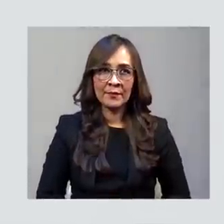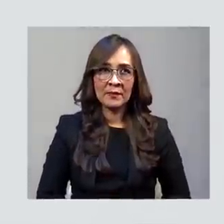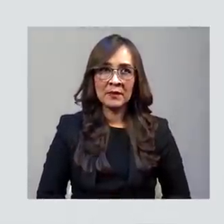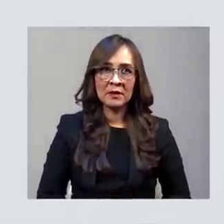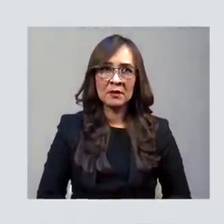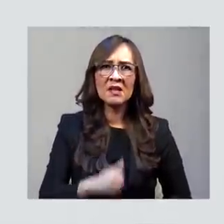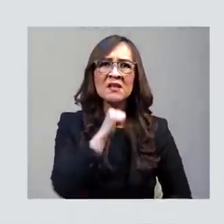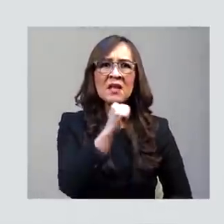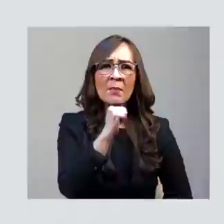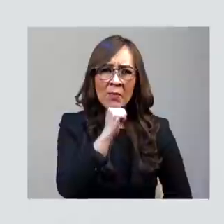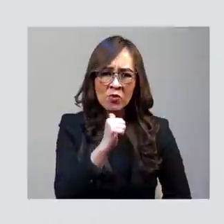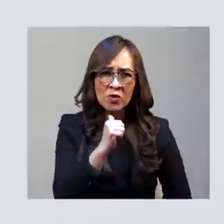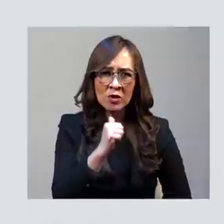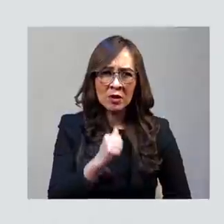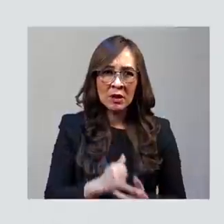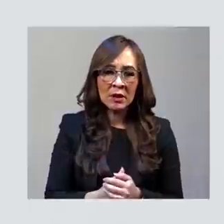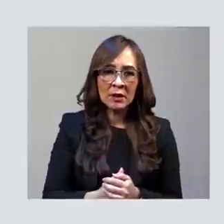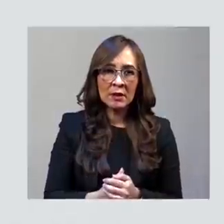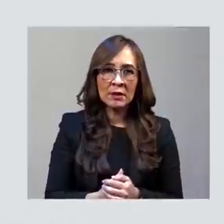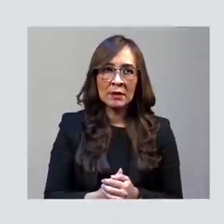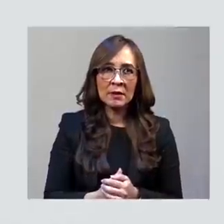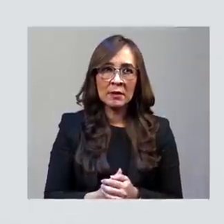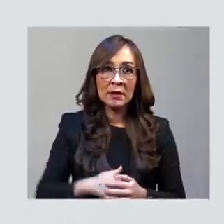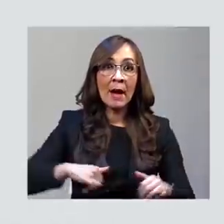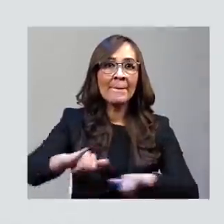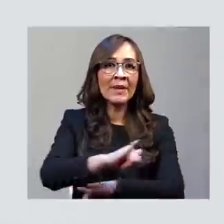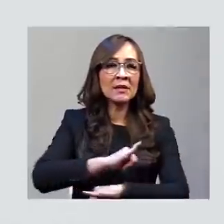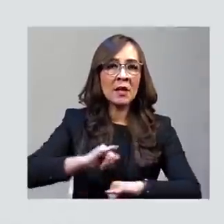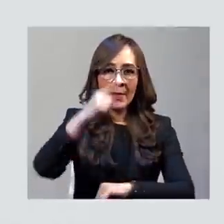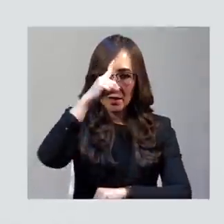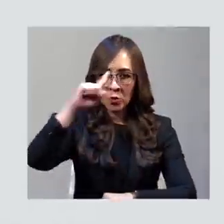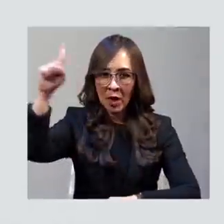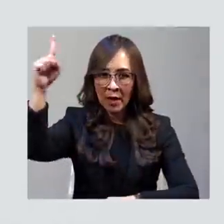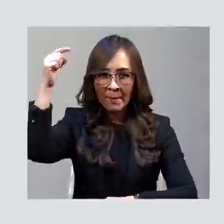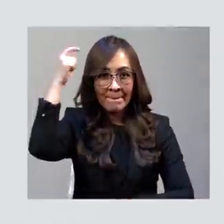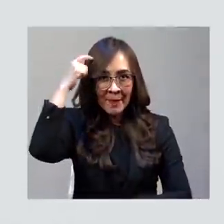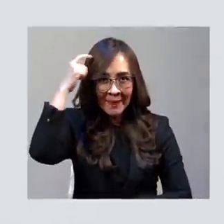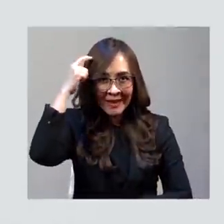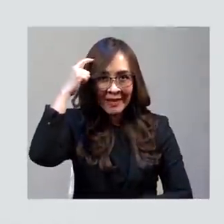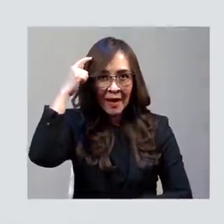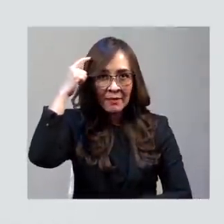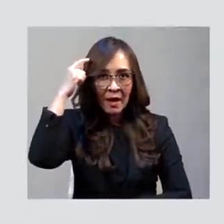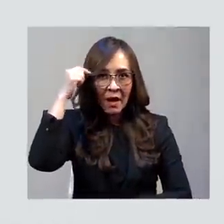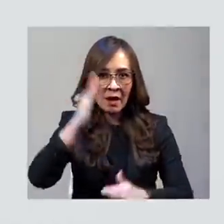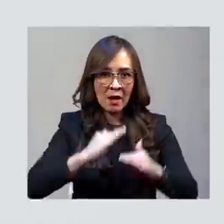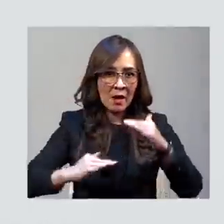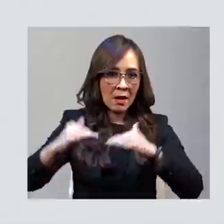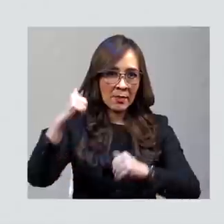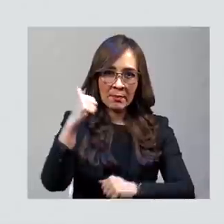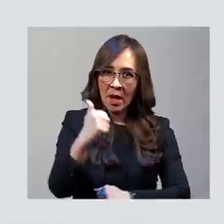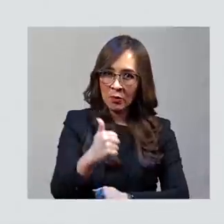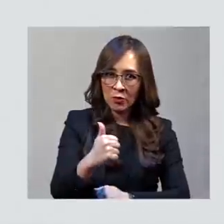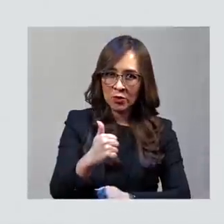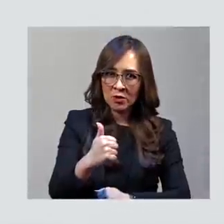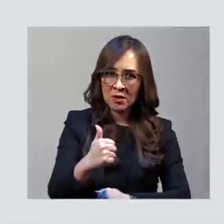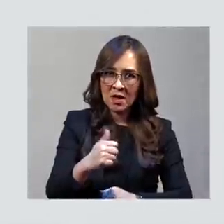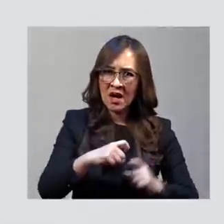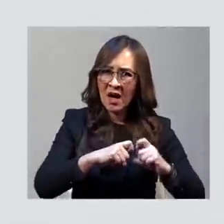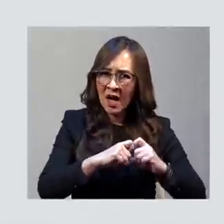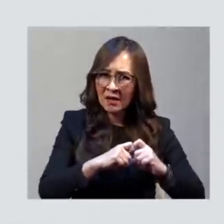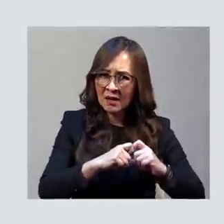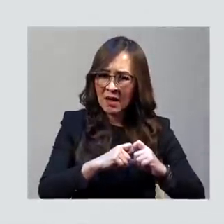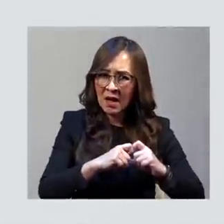Siapapun yang dijamah oleh Tuhan hidupnya maju. Pemikirannya lebih maju. Hatinya lebih kuat. Hidupnya